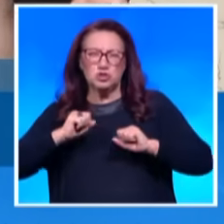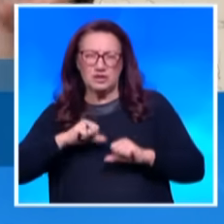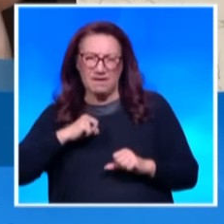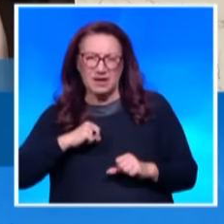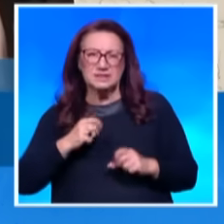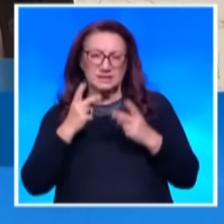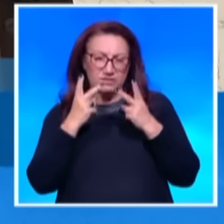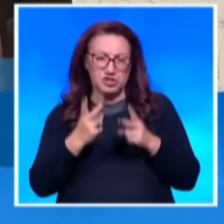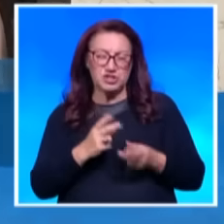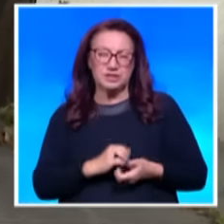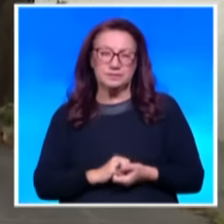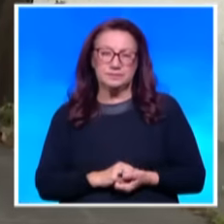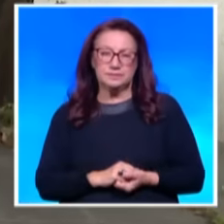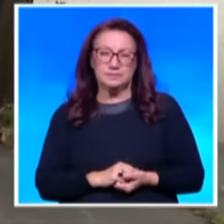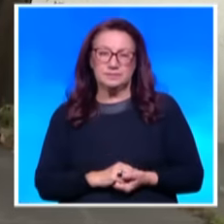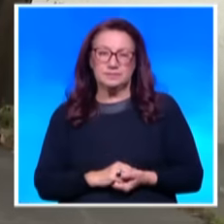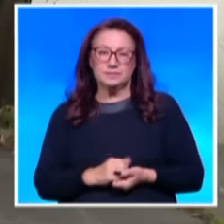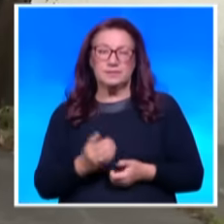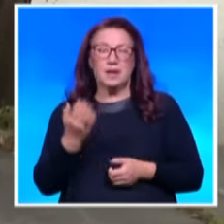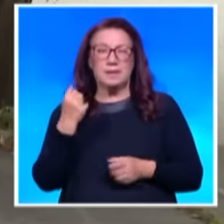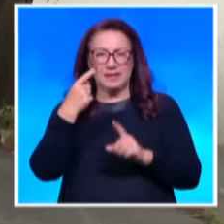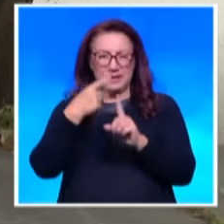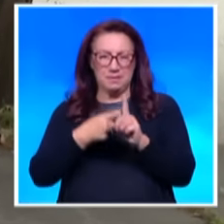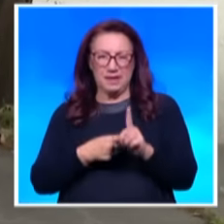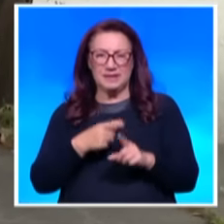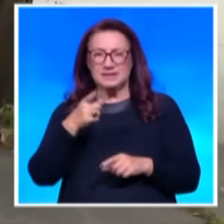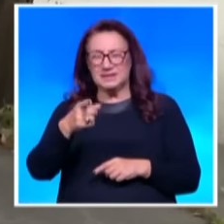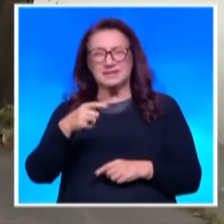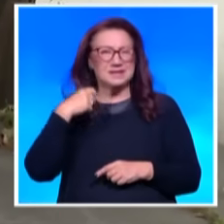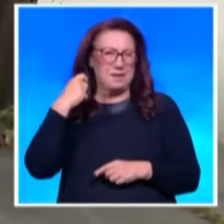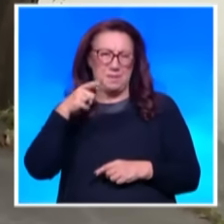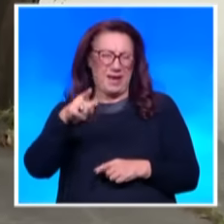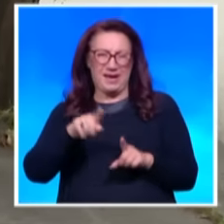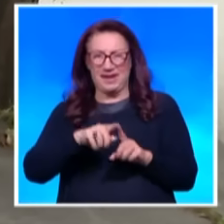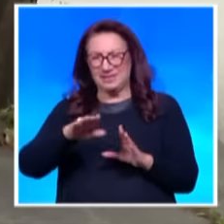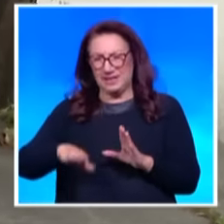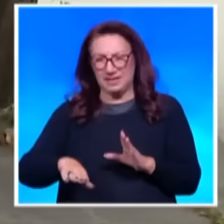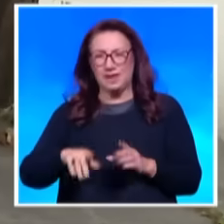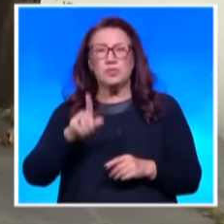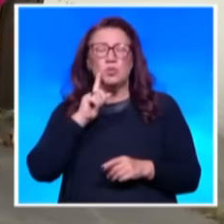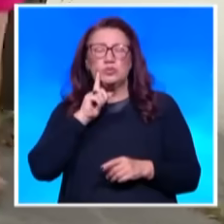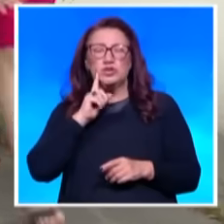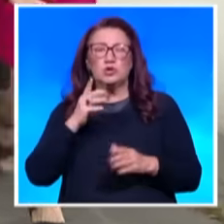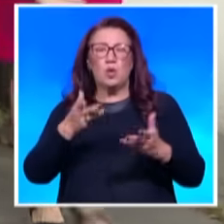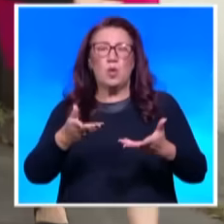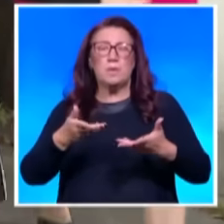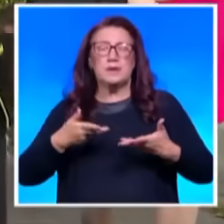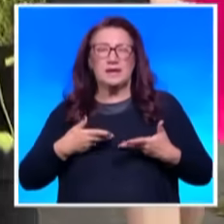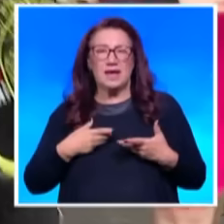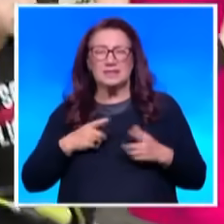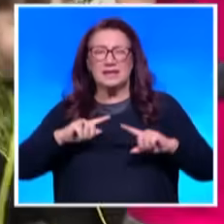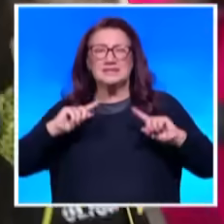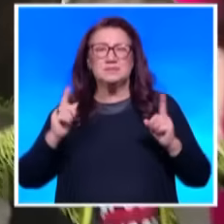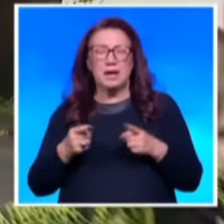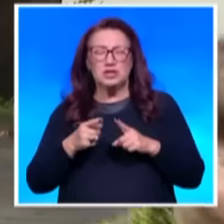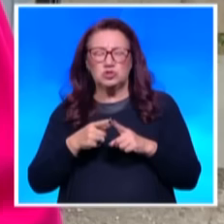момента, вижте. Преди месец синът на Цветомира бил прият във врачанската болница по спешност. С отит, гърч, впоследствие развил